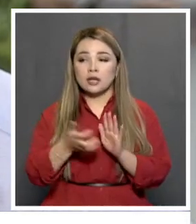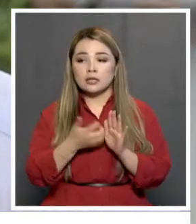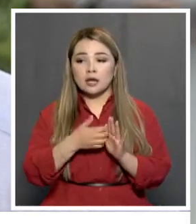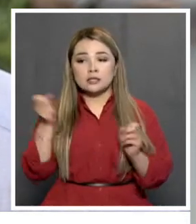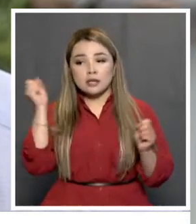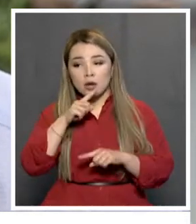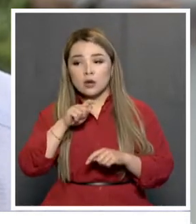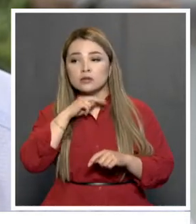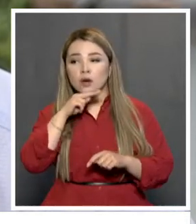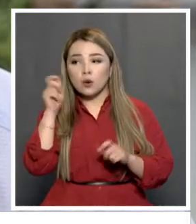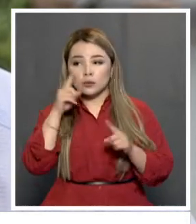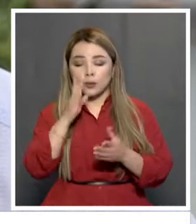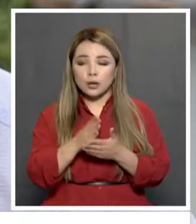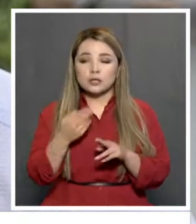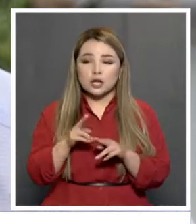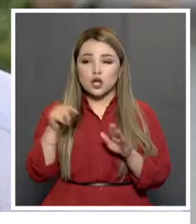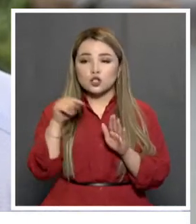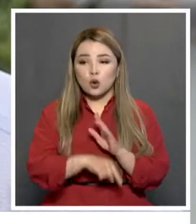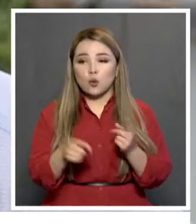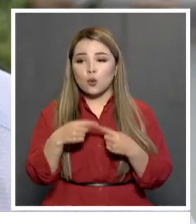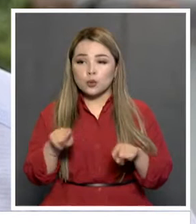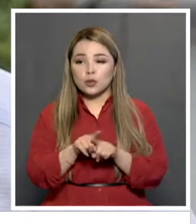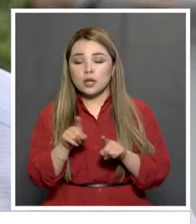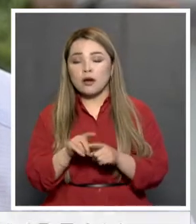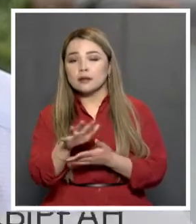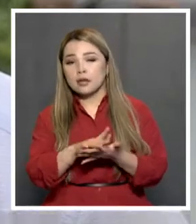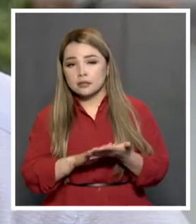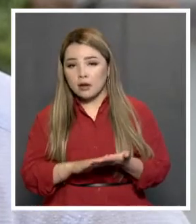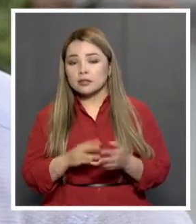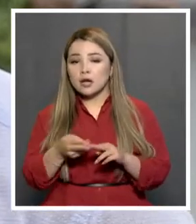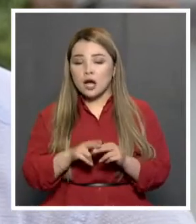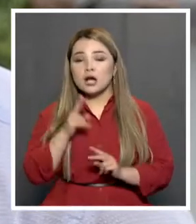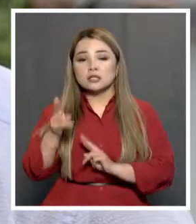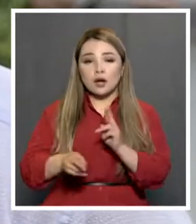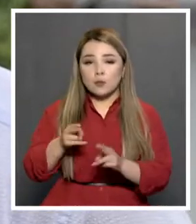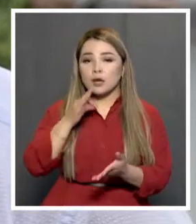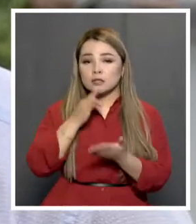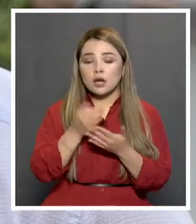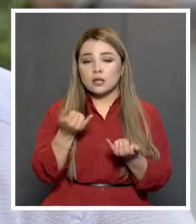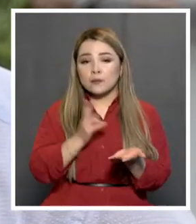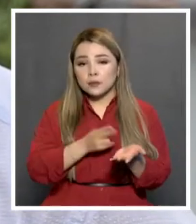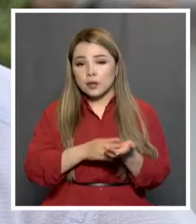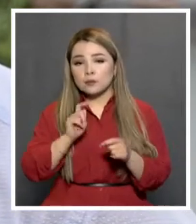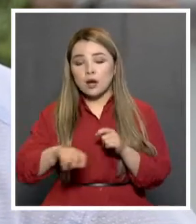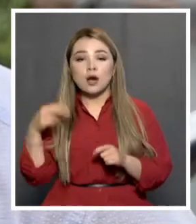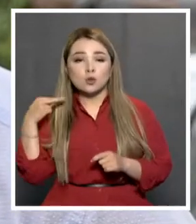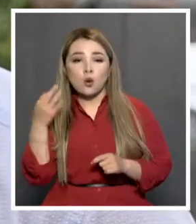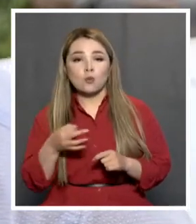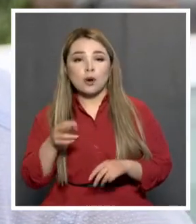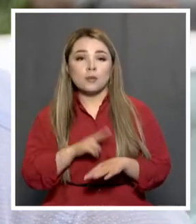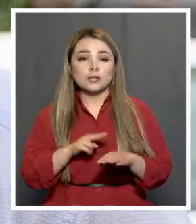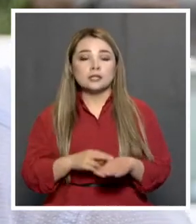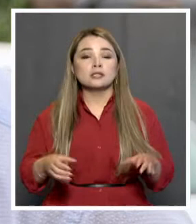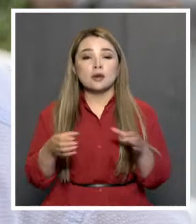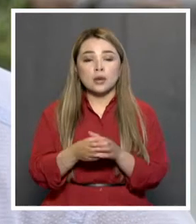анықталған. Сосын жаңағы ішкі істер органдарына келіп арызданды. Қазіргі таңда осы дерек бойынша Ақтөбе облысы полиция